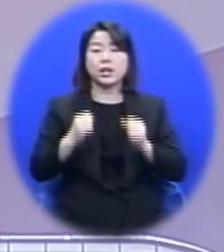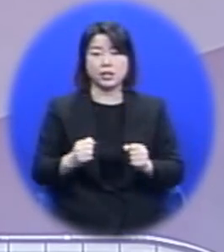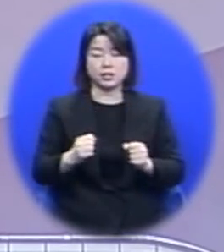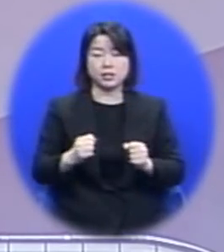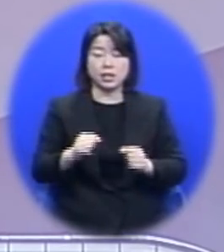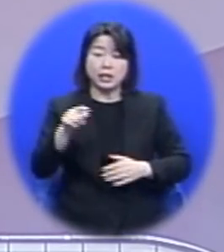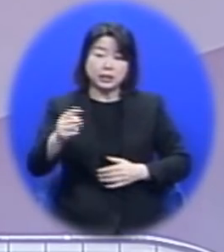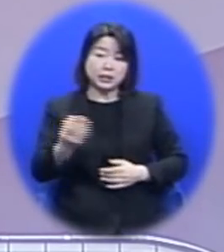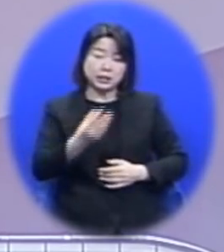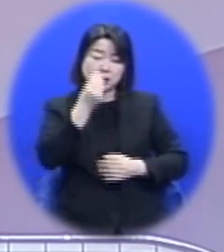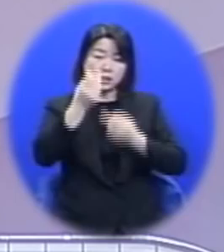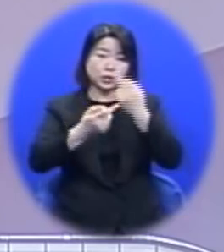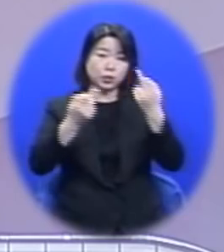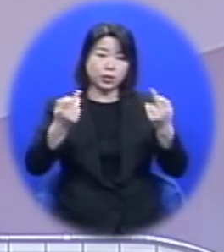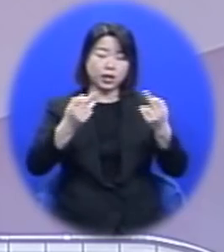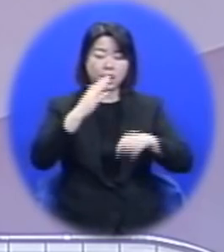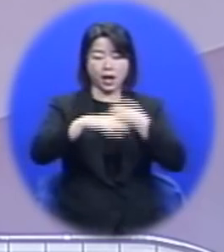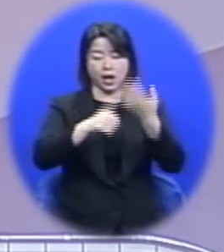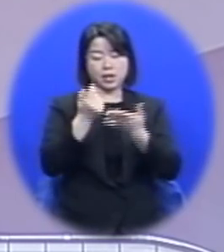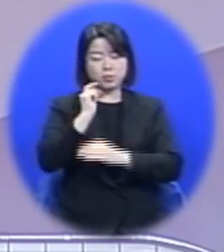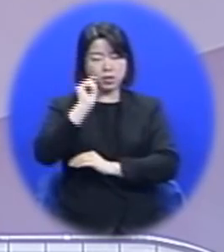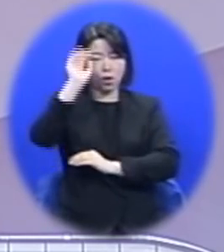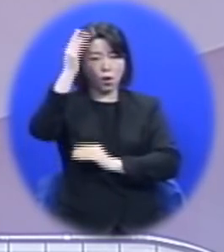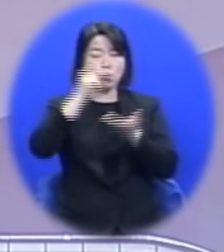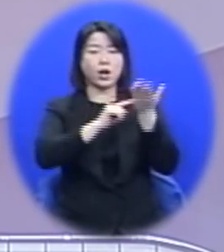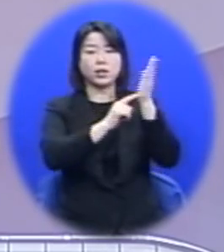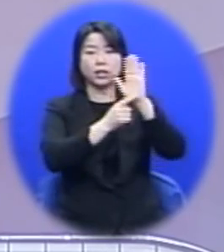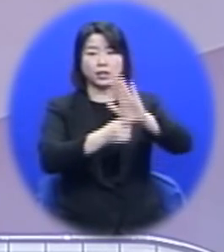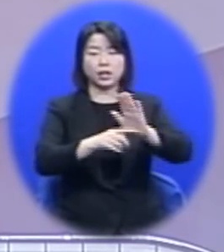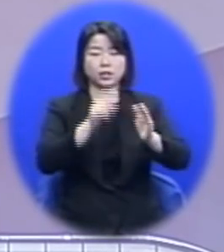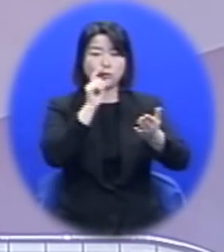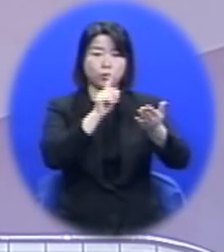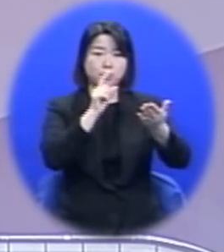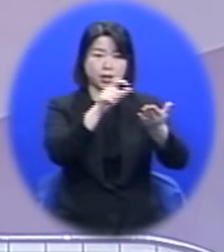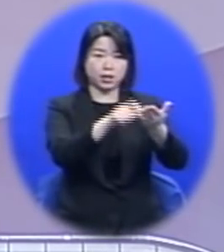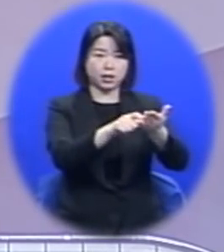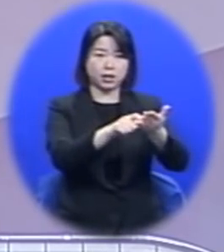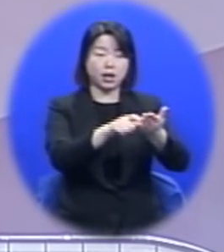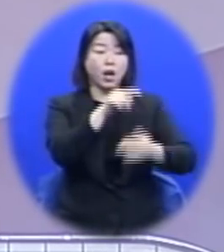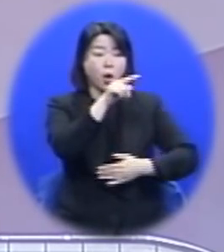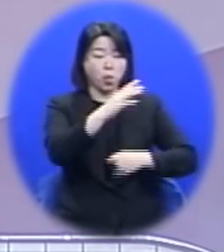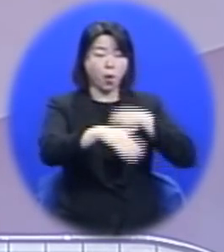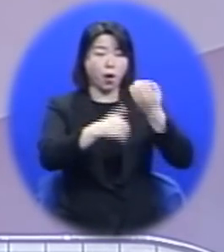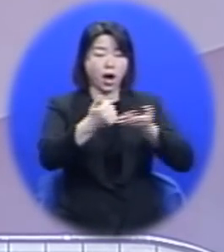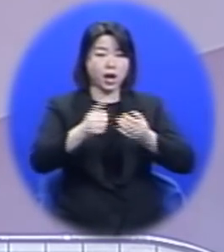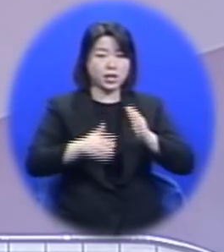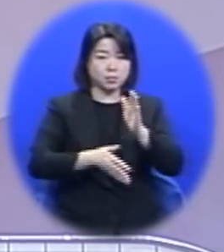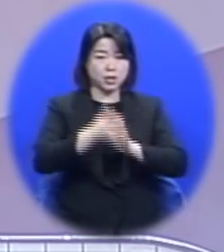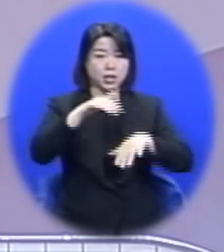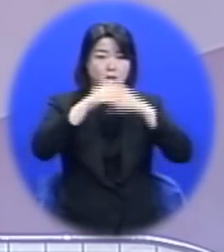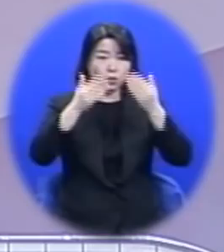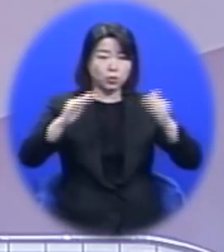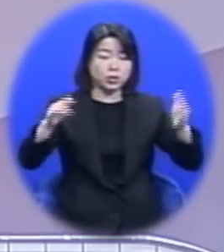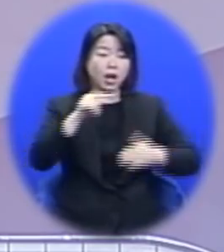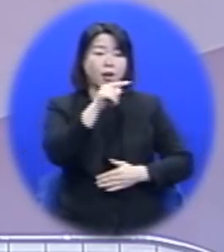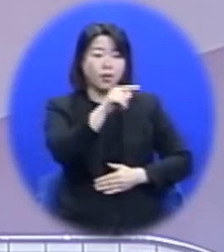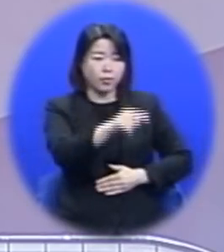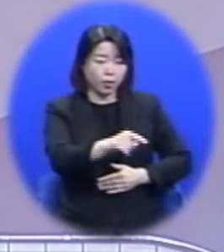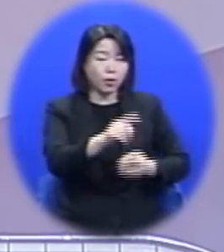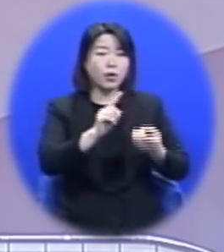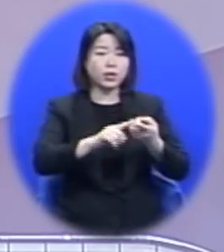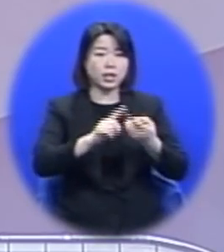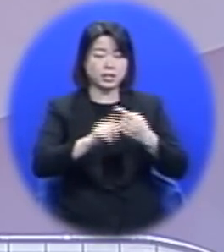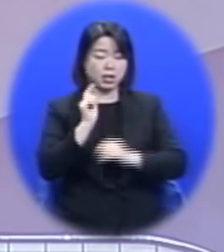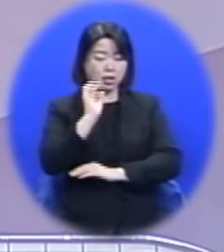시온에는 하나님의 영광이 나타난다고 그랬습니다. 3절에 너 하나님의 도성아, 너를 가리켜